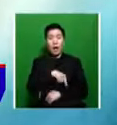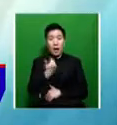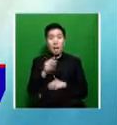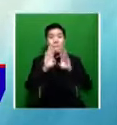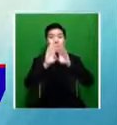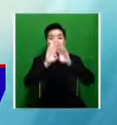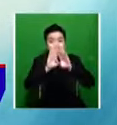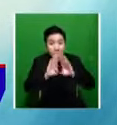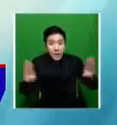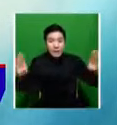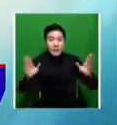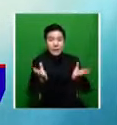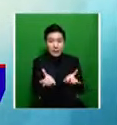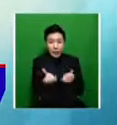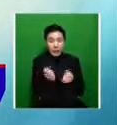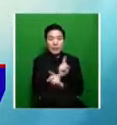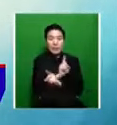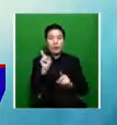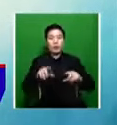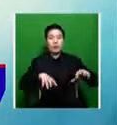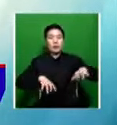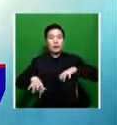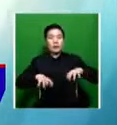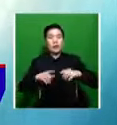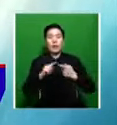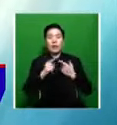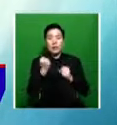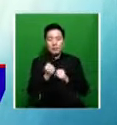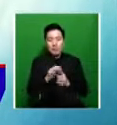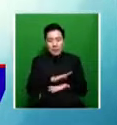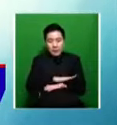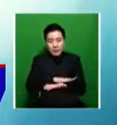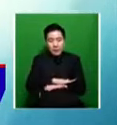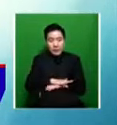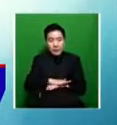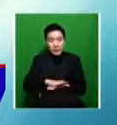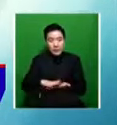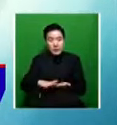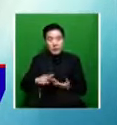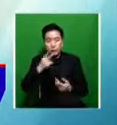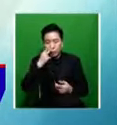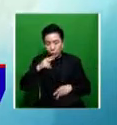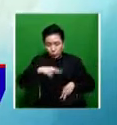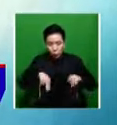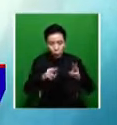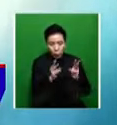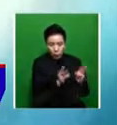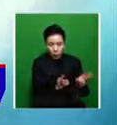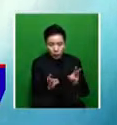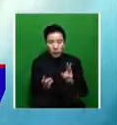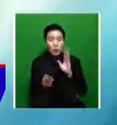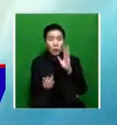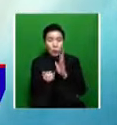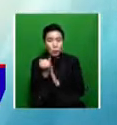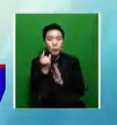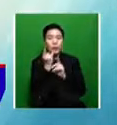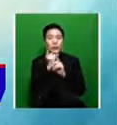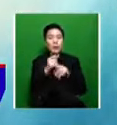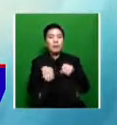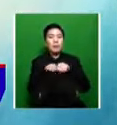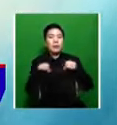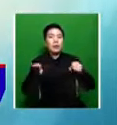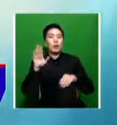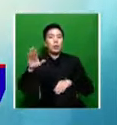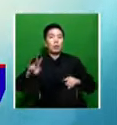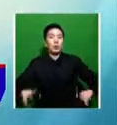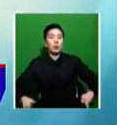เปิดนะครับแต่ต้องดำเนินการในเรื่องของเขาเรียกว่าสุขอนามัยและก็สุขาภิบาลให้ถูกต้องเป็นไปตามมาตรฐานที่กระทรวงสาธารณสุขก